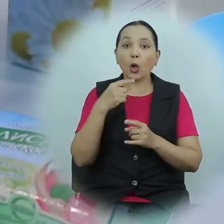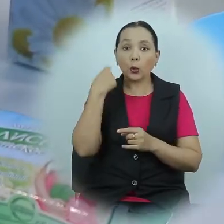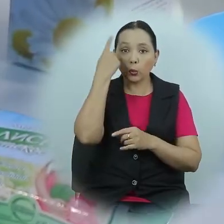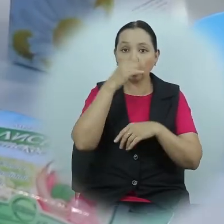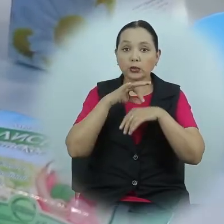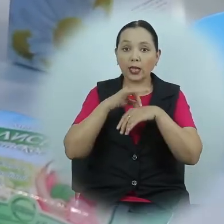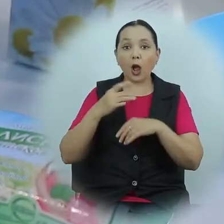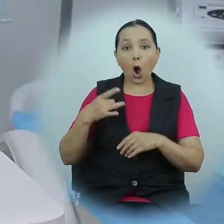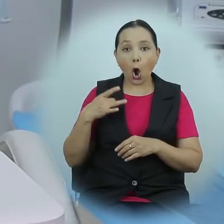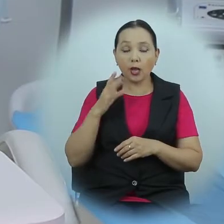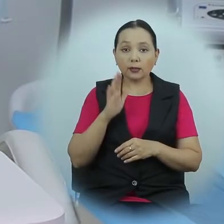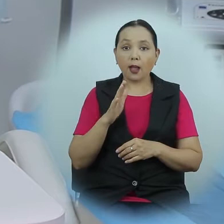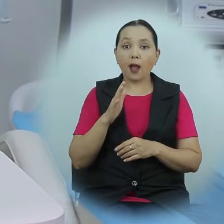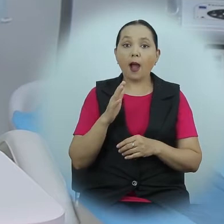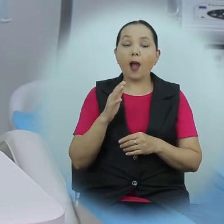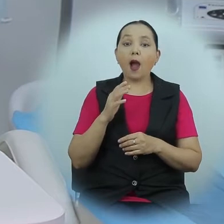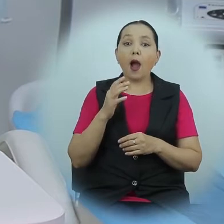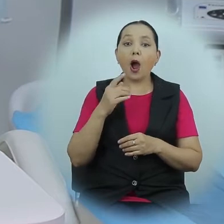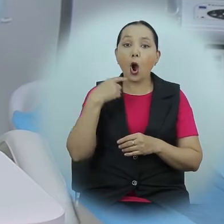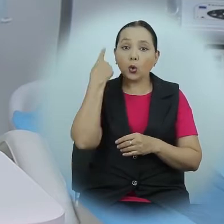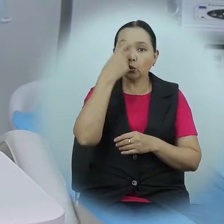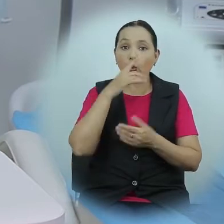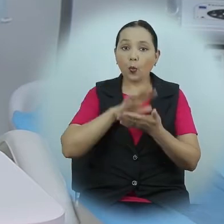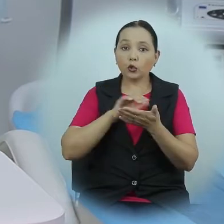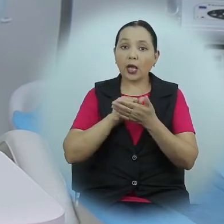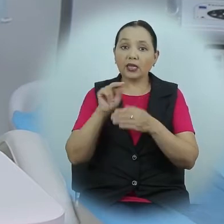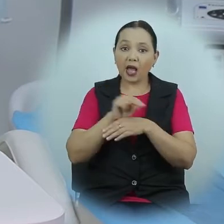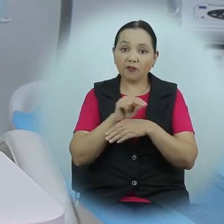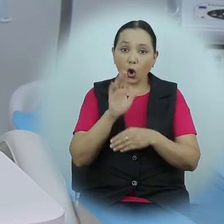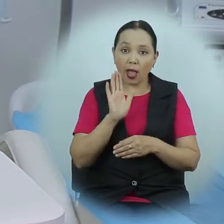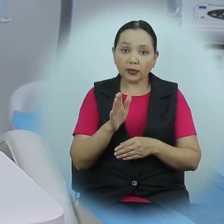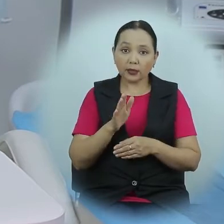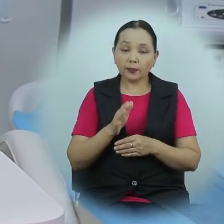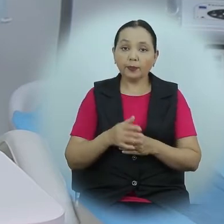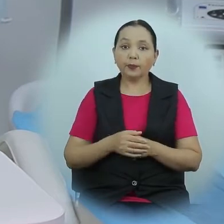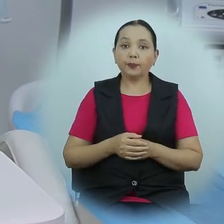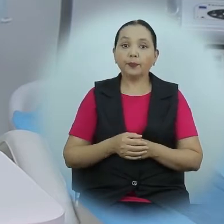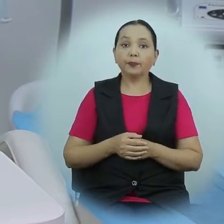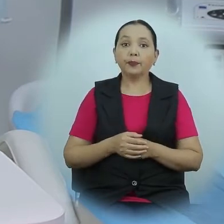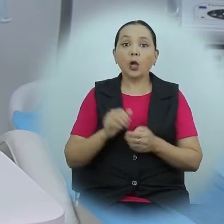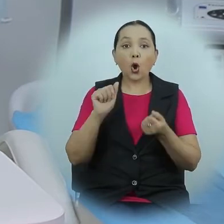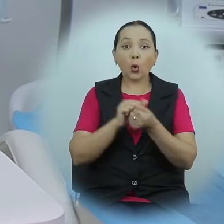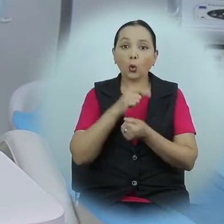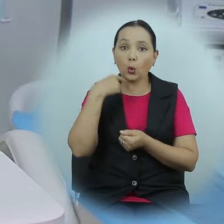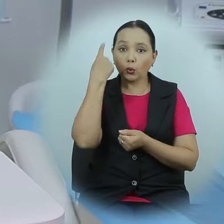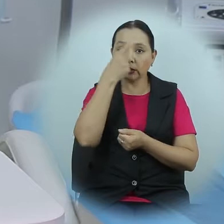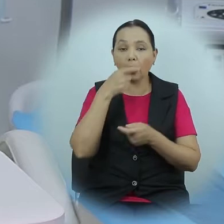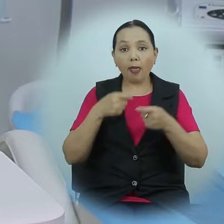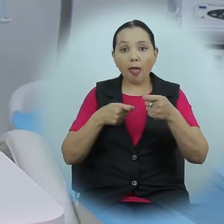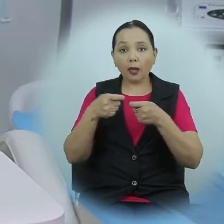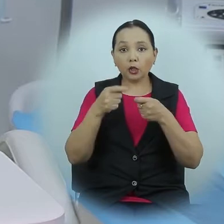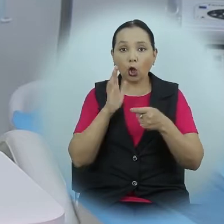терісіні оқартырады, айнықса хусынбузарларды давалайды. Құрық юзлілер ихтиёт